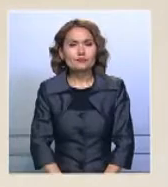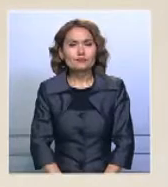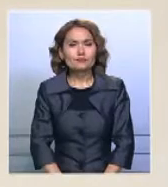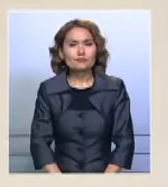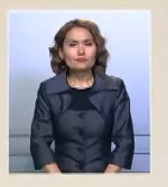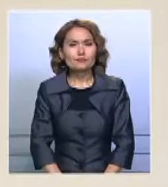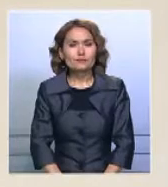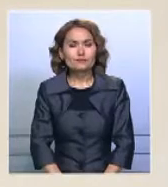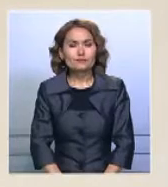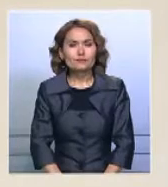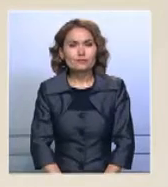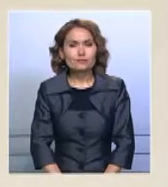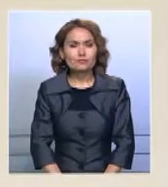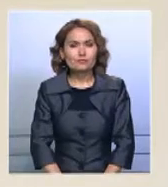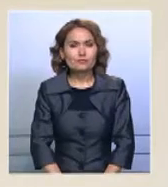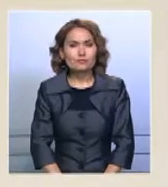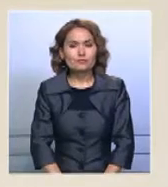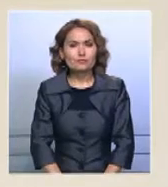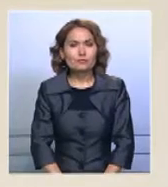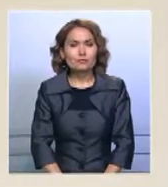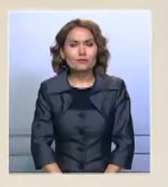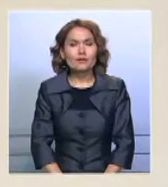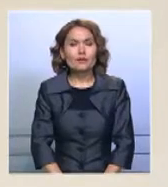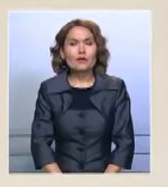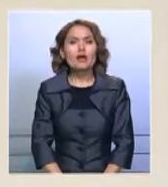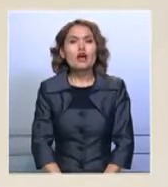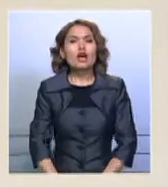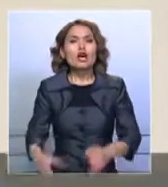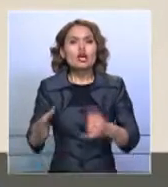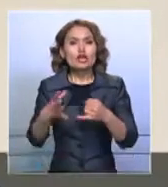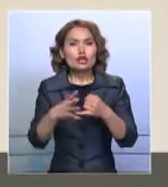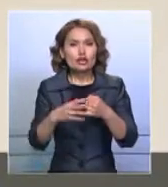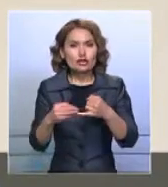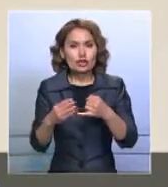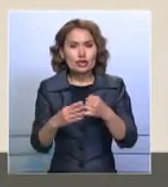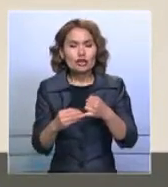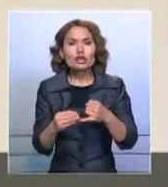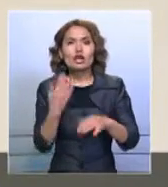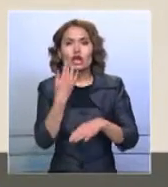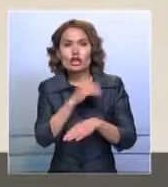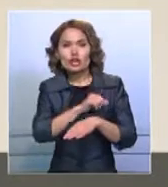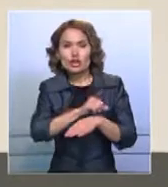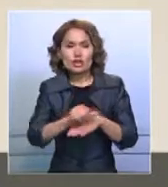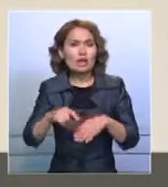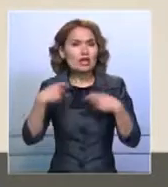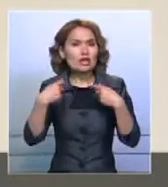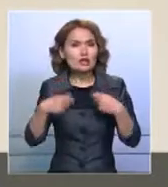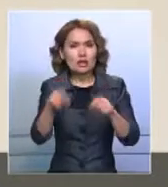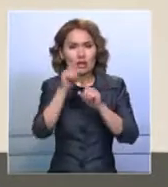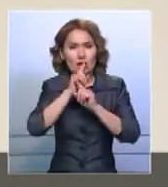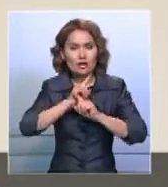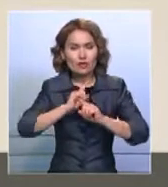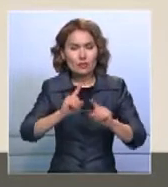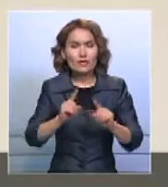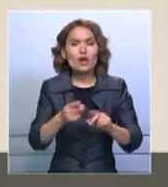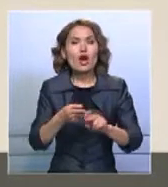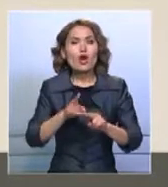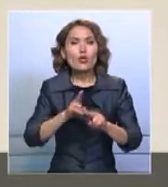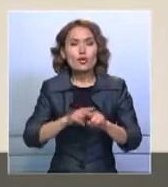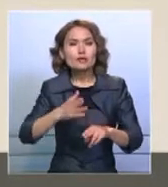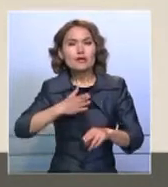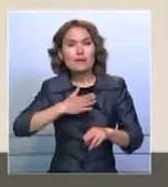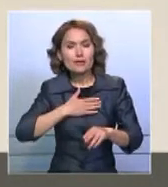Но надо не только давать заверение. Бұл орайда жердің шетелдіктерге сатылмайтындығы туралы айтып қана қоймай, аталған